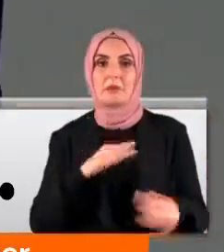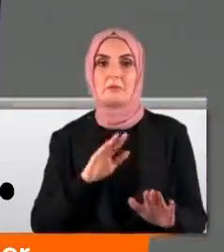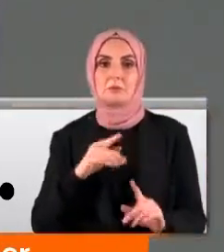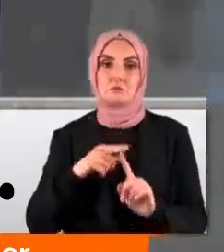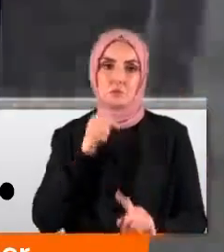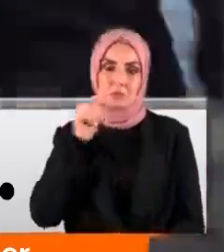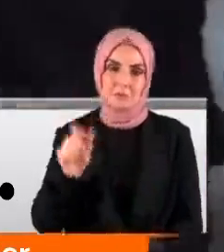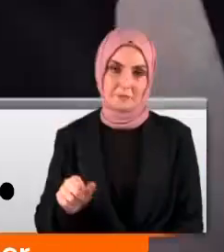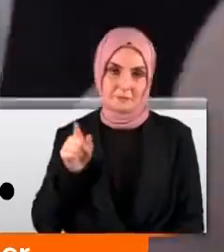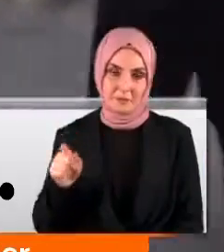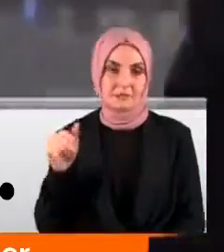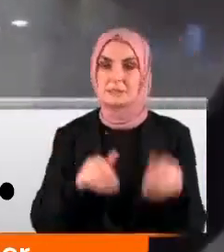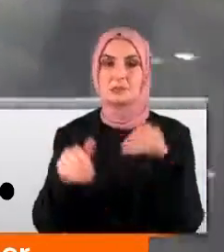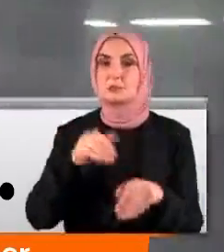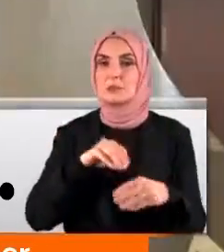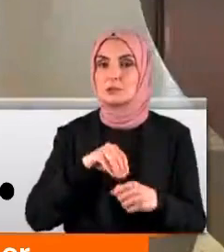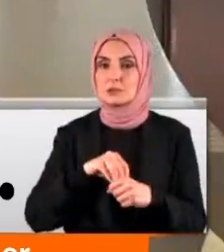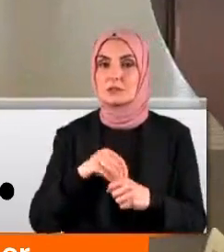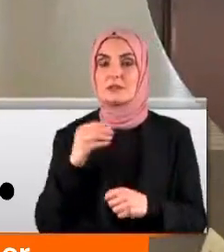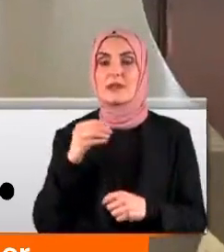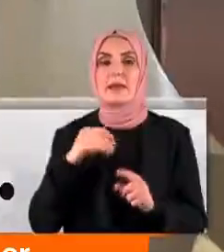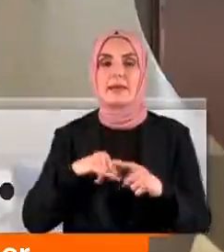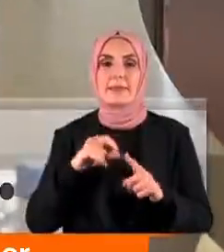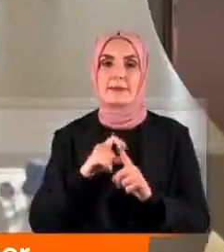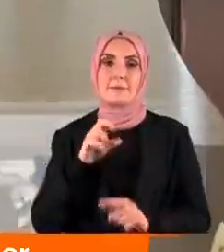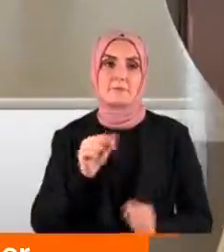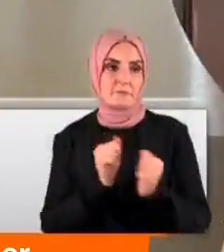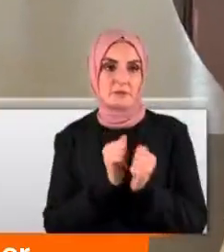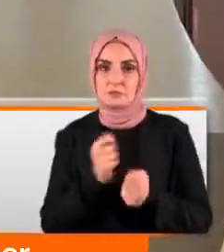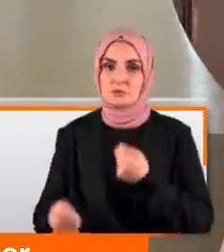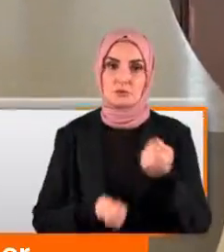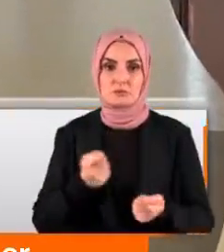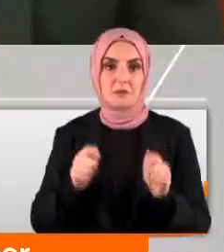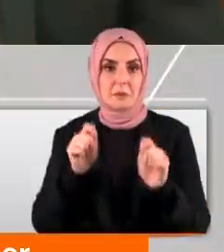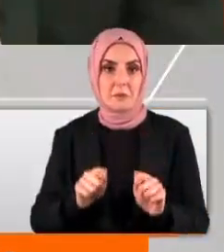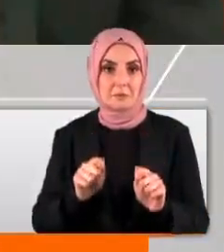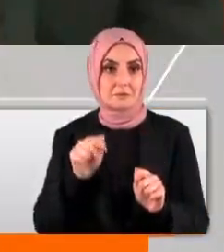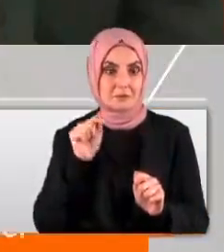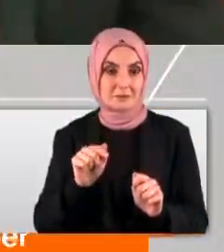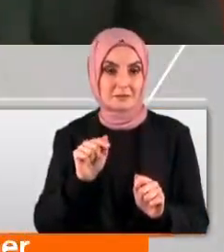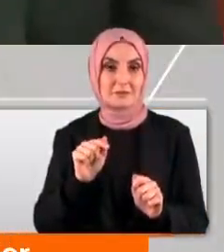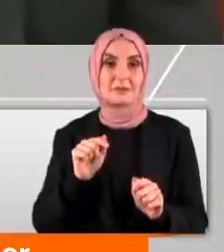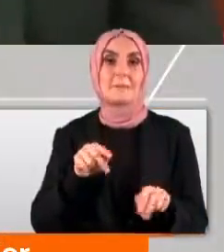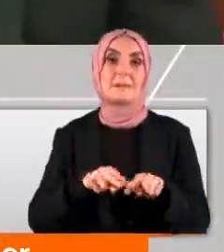Parti ile birlikte hareket edildiğini HDP Eş Genel başkanın Mithat sancarda Deşifre etmişti